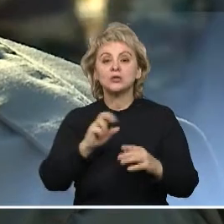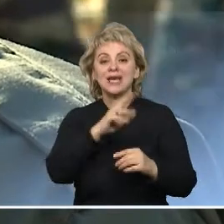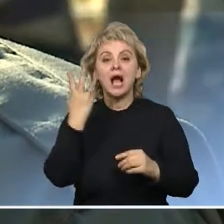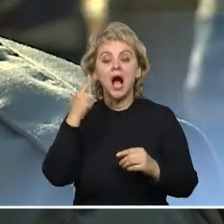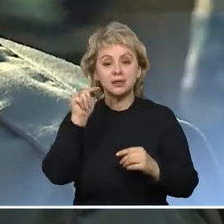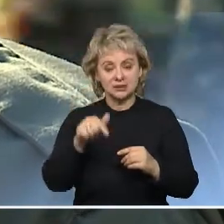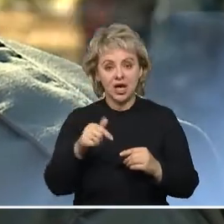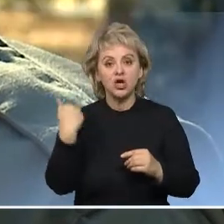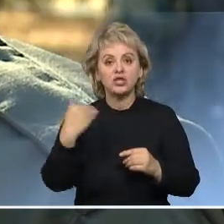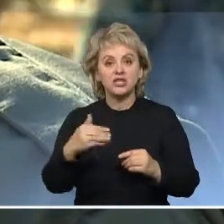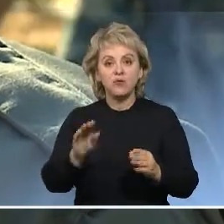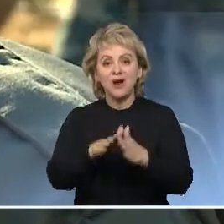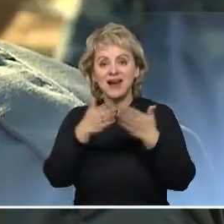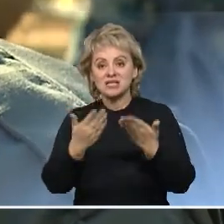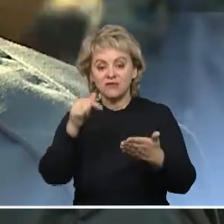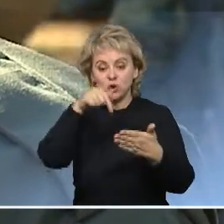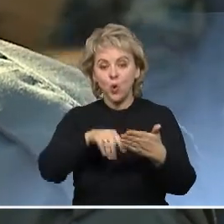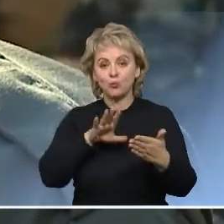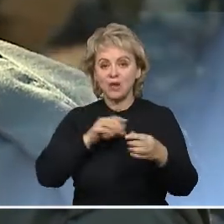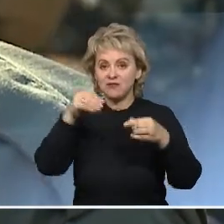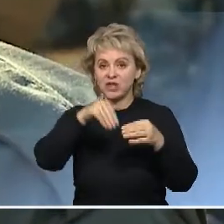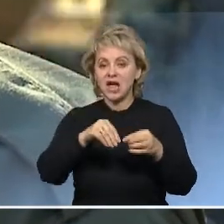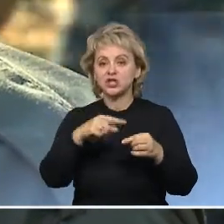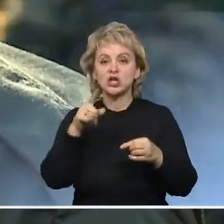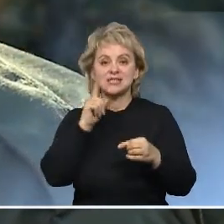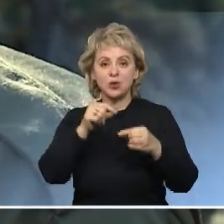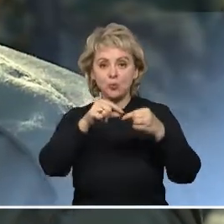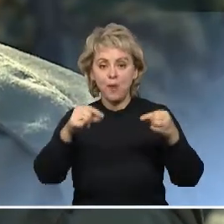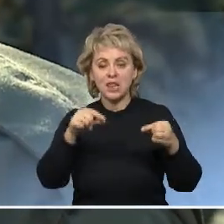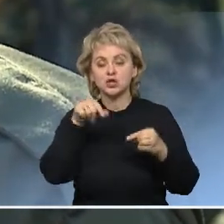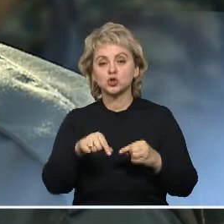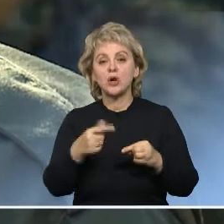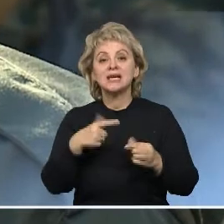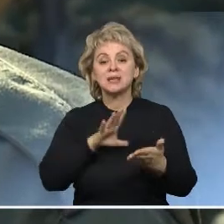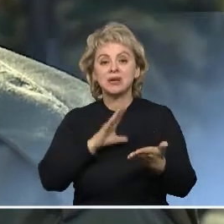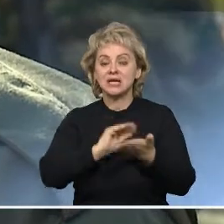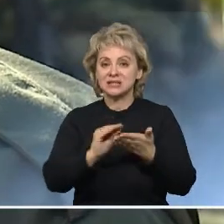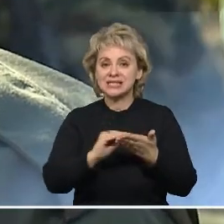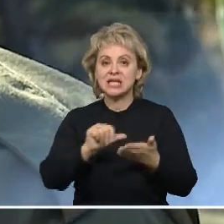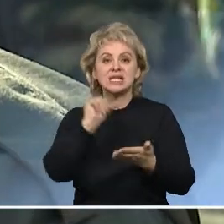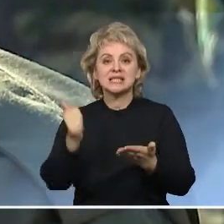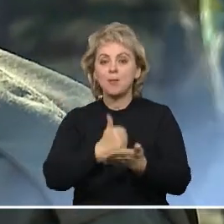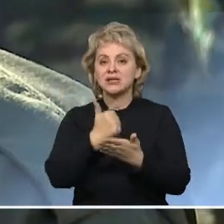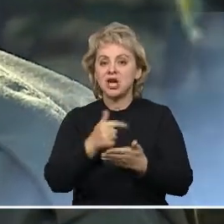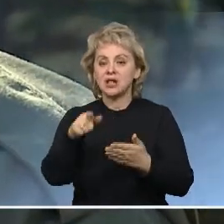когда его раскрыли, в нем был вкладыш с зеленой полосой, где было написано «Самое дорогое, самое главное, что есть